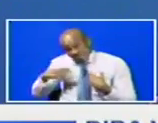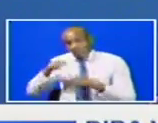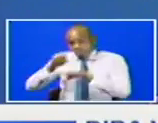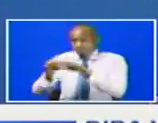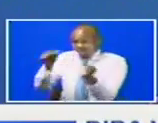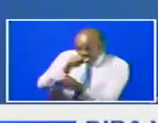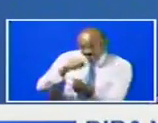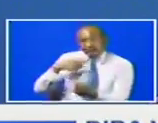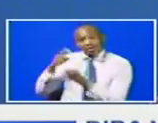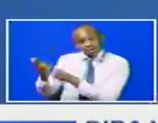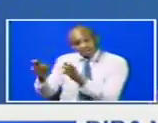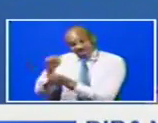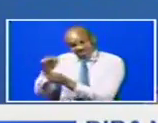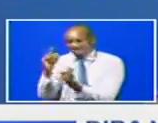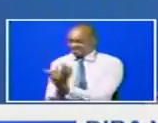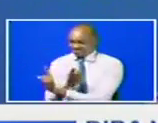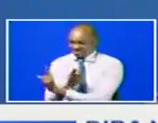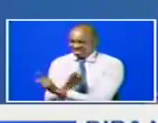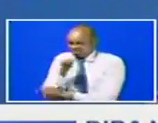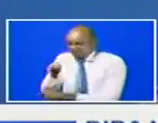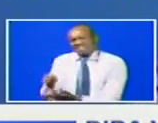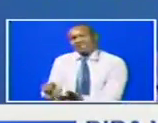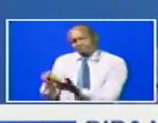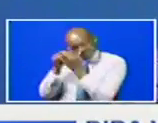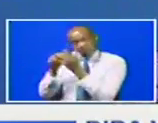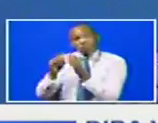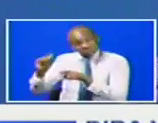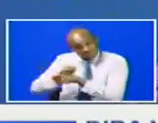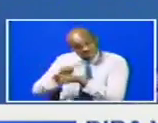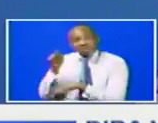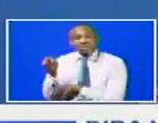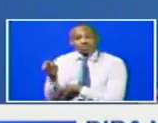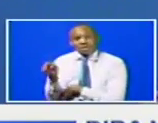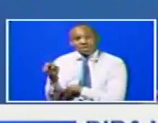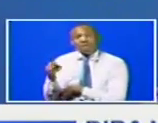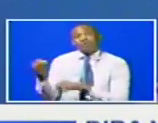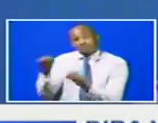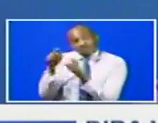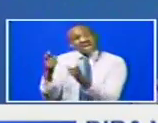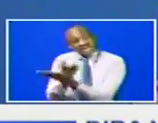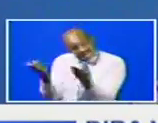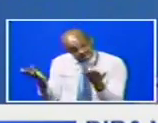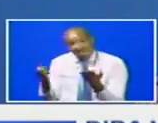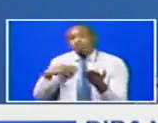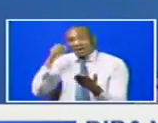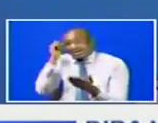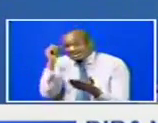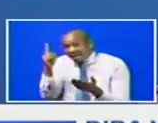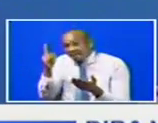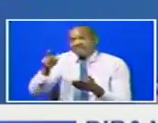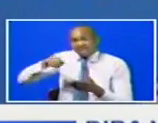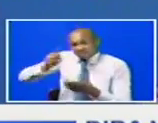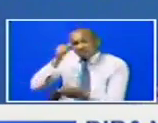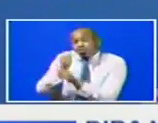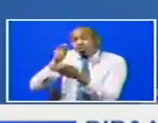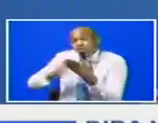just normal driving. So ni mafunzo ya kipekee ama kwamba tunatoa kwa madereva ili kuweza kuelewa ni nini ambacho